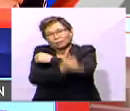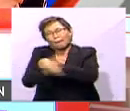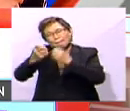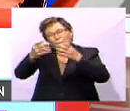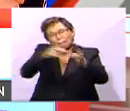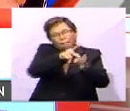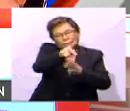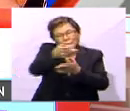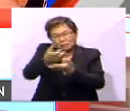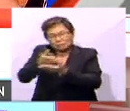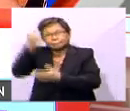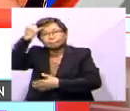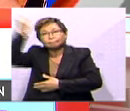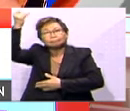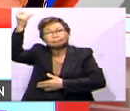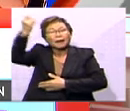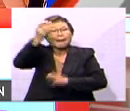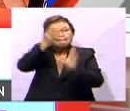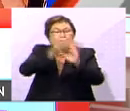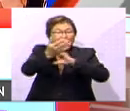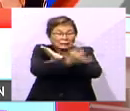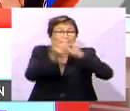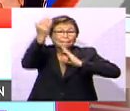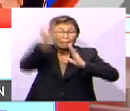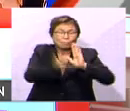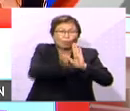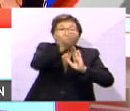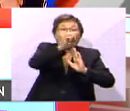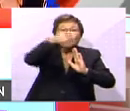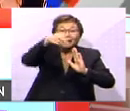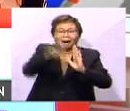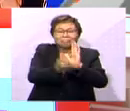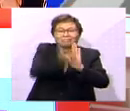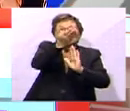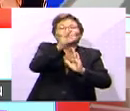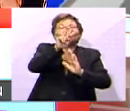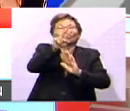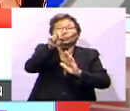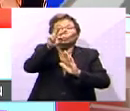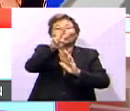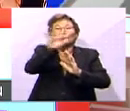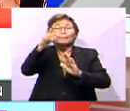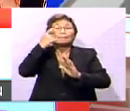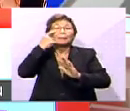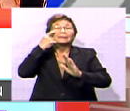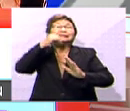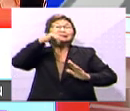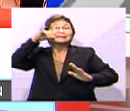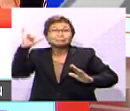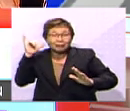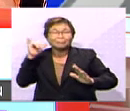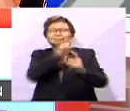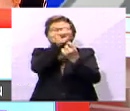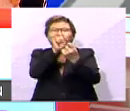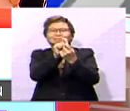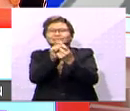kebanyakan pakar ekonomi berpendapat langkah Bank Negara Malaysia menaikkan OPR sebanyak 25 mata asas semalam tepat